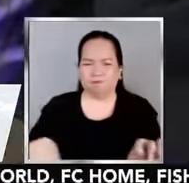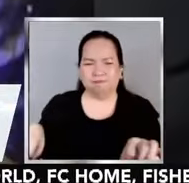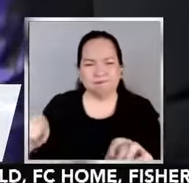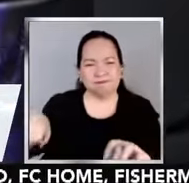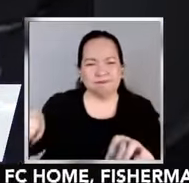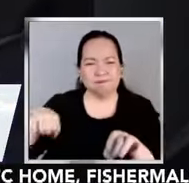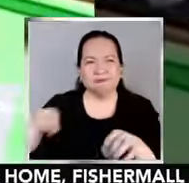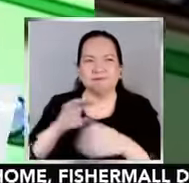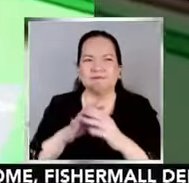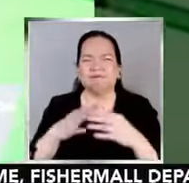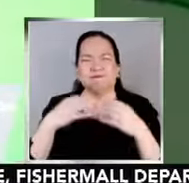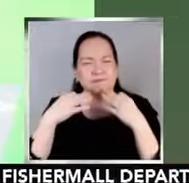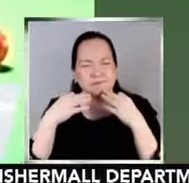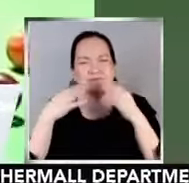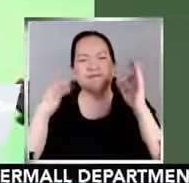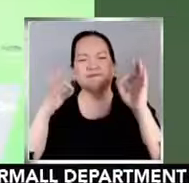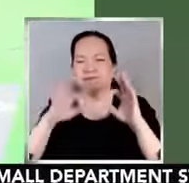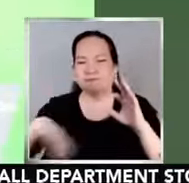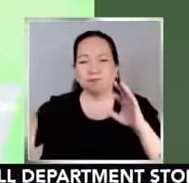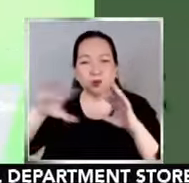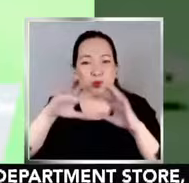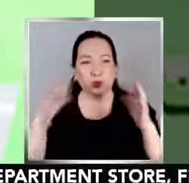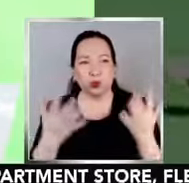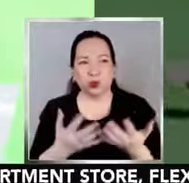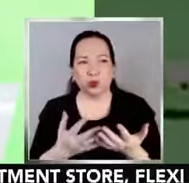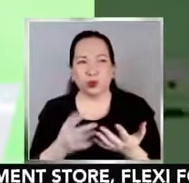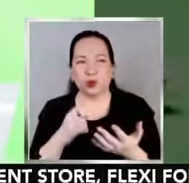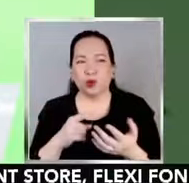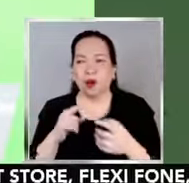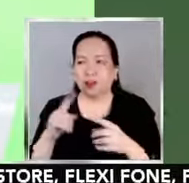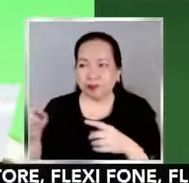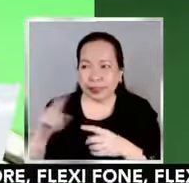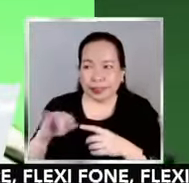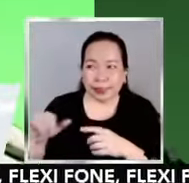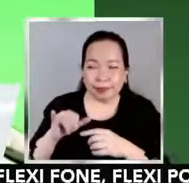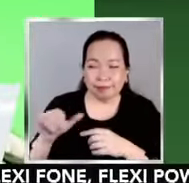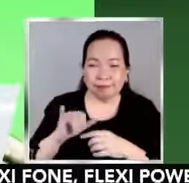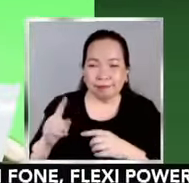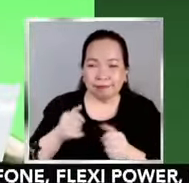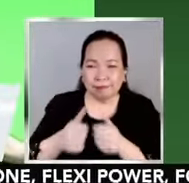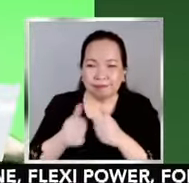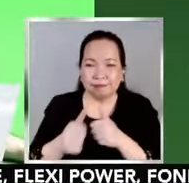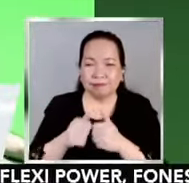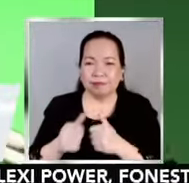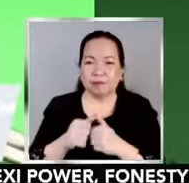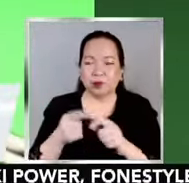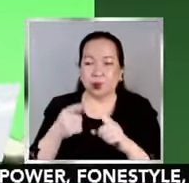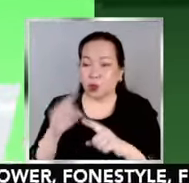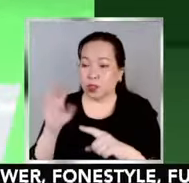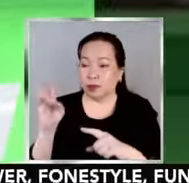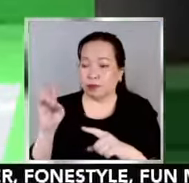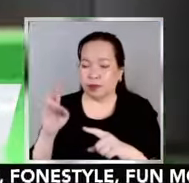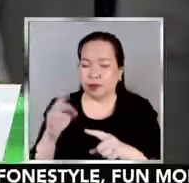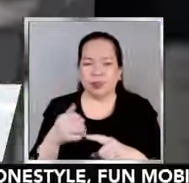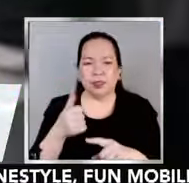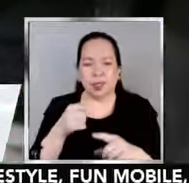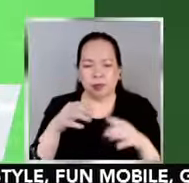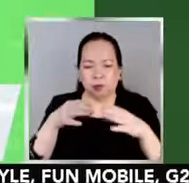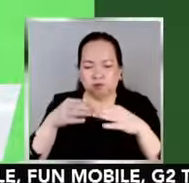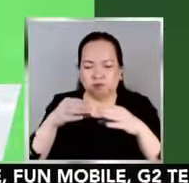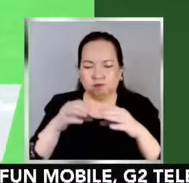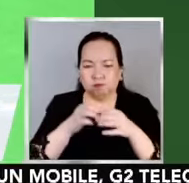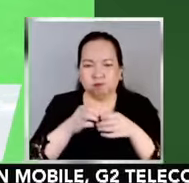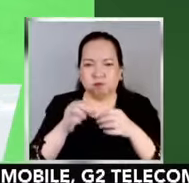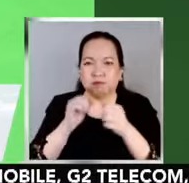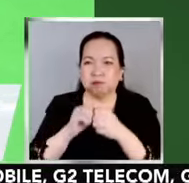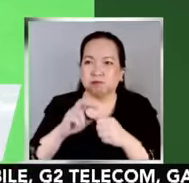sa kanya sa buong mundo. Isang friendly race to 7 sa larong 10 ball kalaban ang 2010 World 9-Ball Champion na si